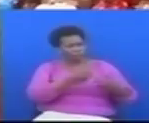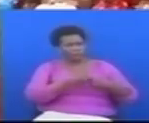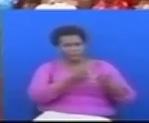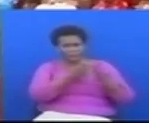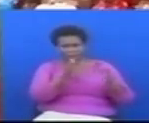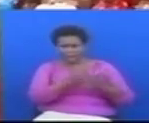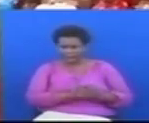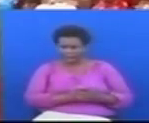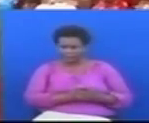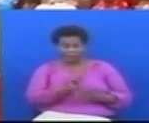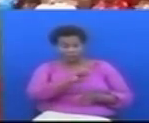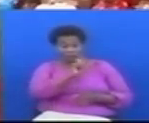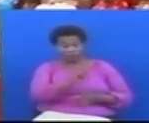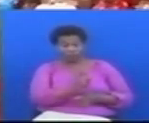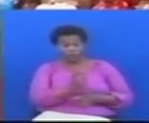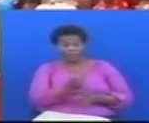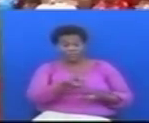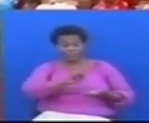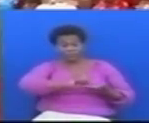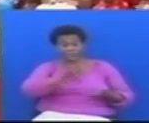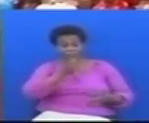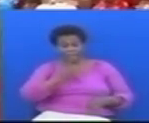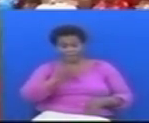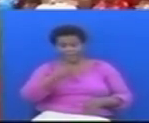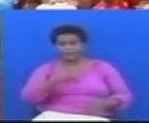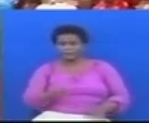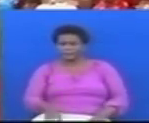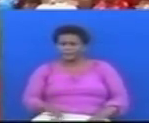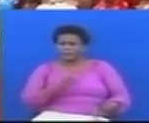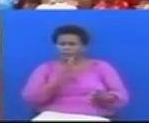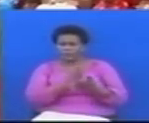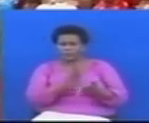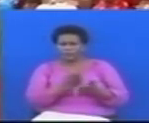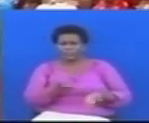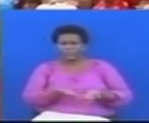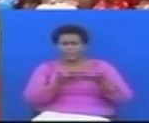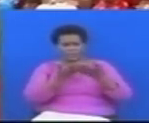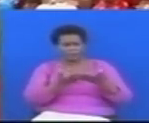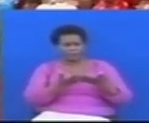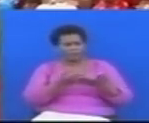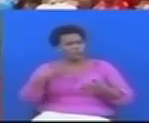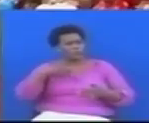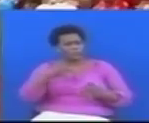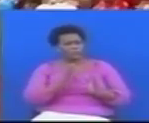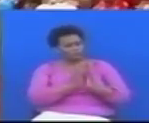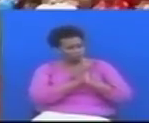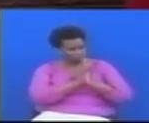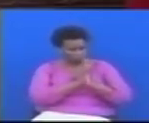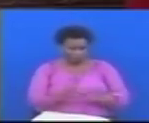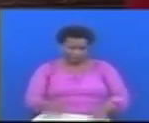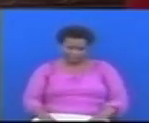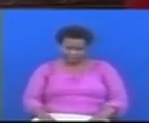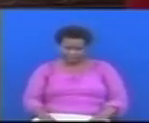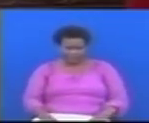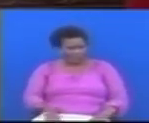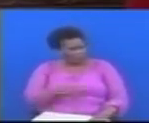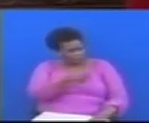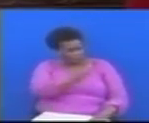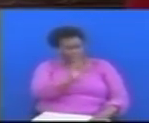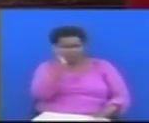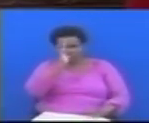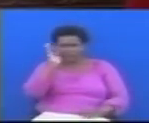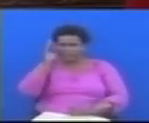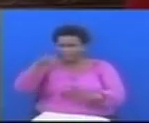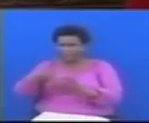kuuliza swali la nyongeza. Nimshukuru Naibu Waziri alishafika maeneo hayo na kesho waziri